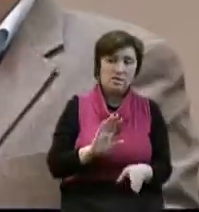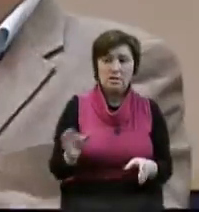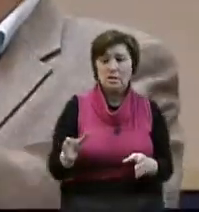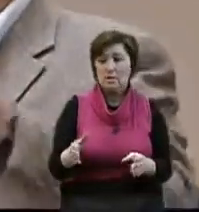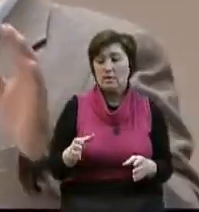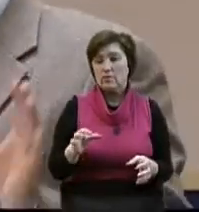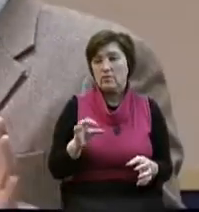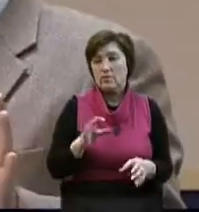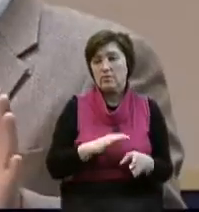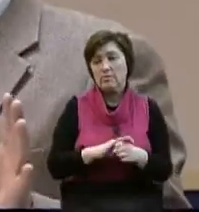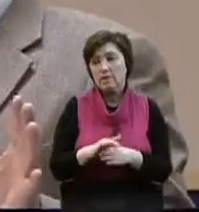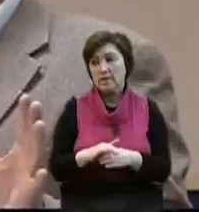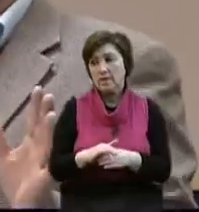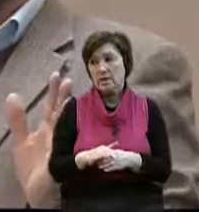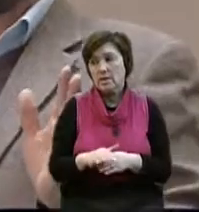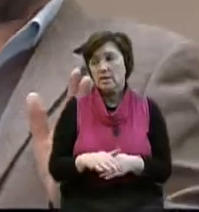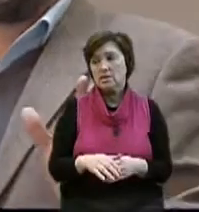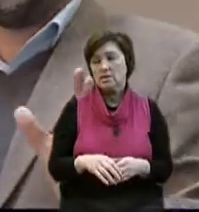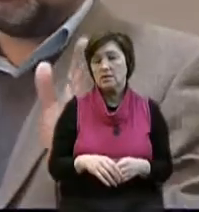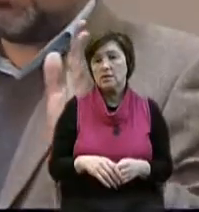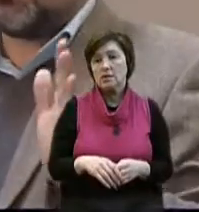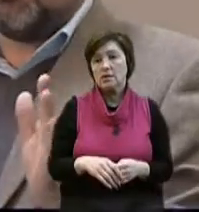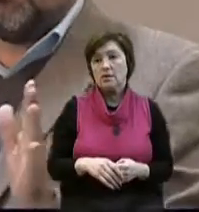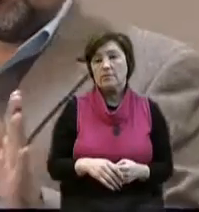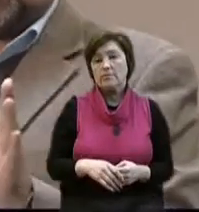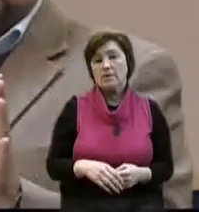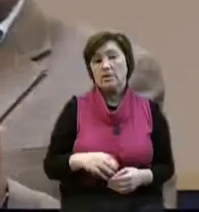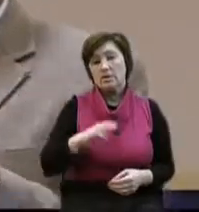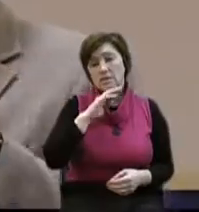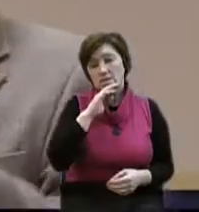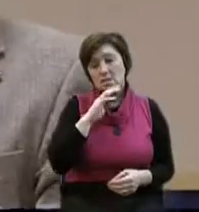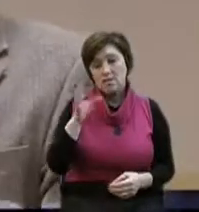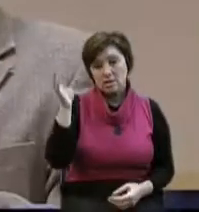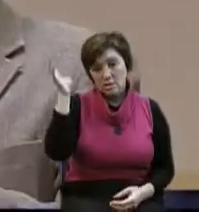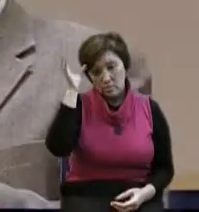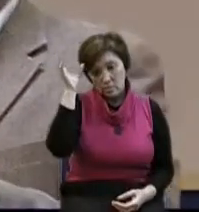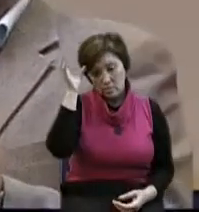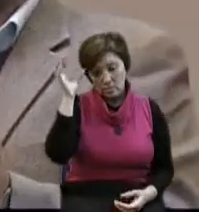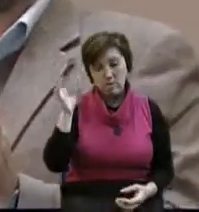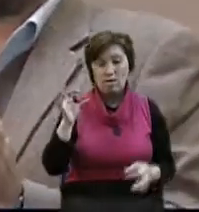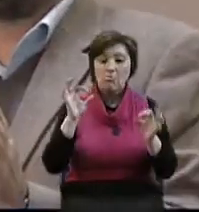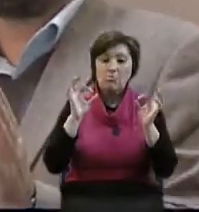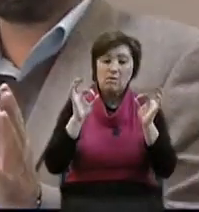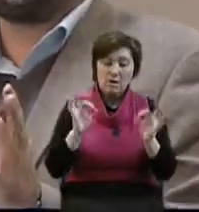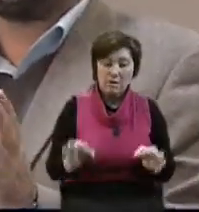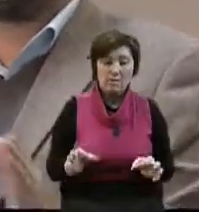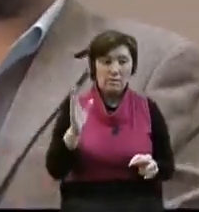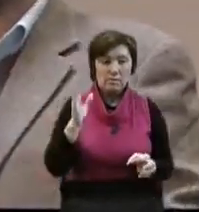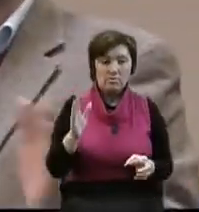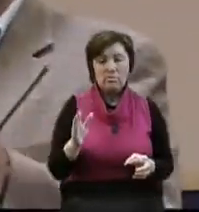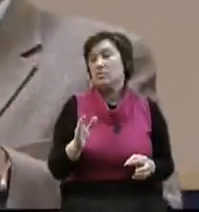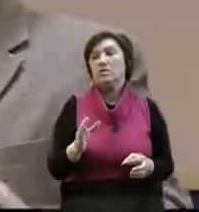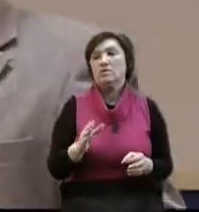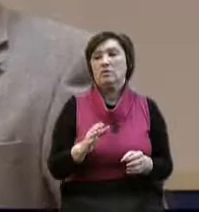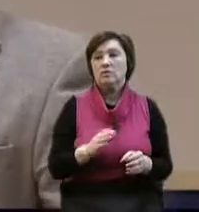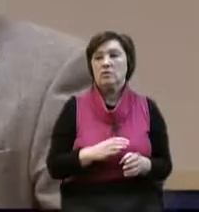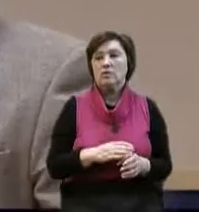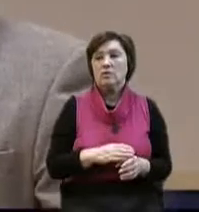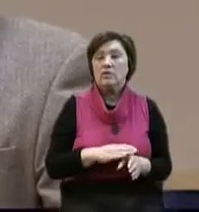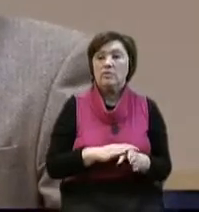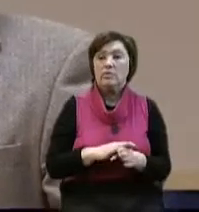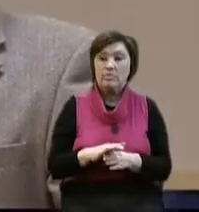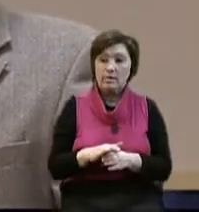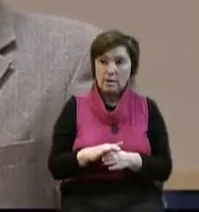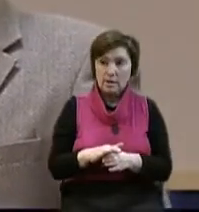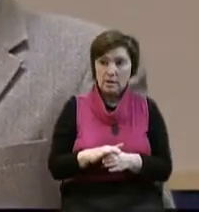новомесячье, или субботу. Но я думаю, что достаточно мудро, правильно будет, потому что на протяжении истории